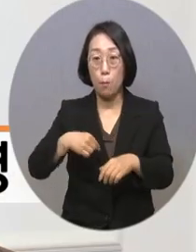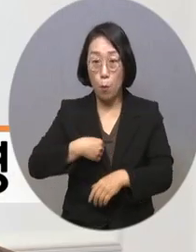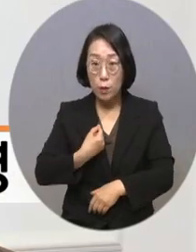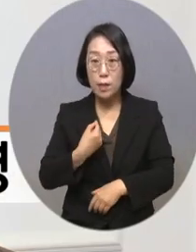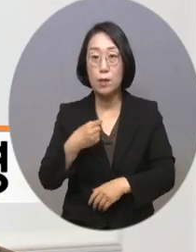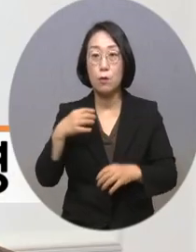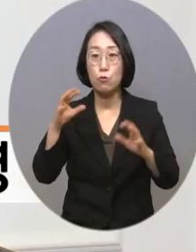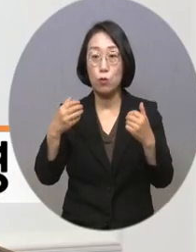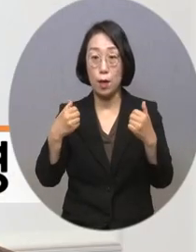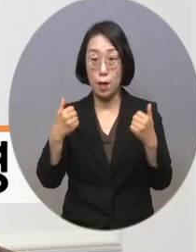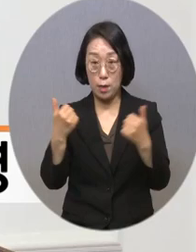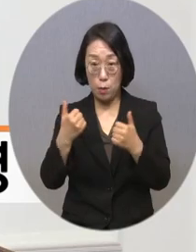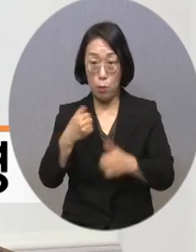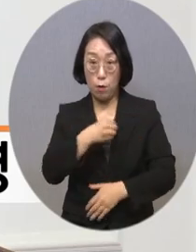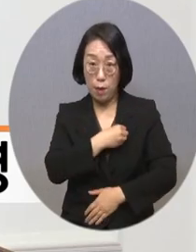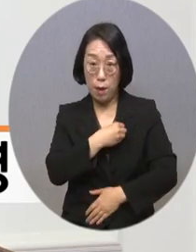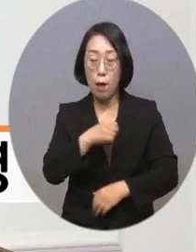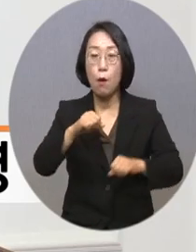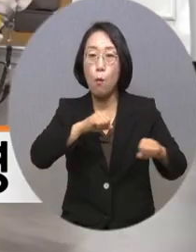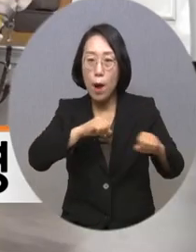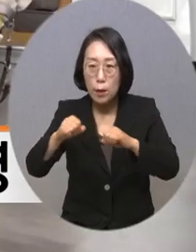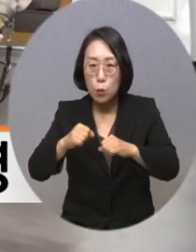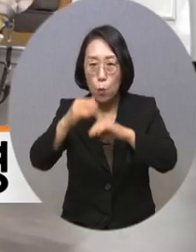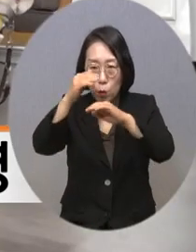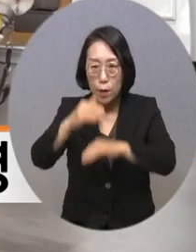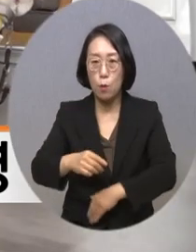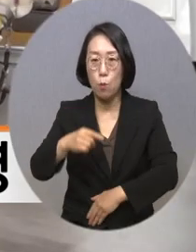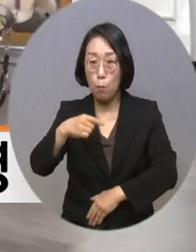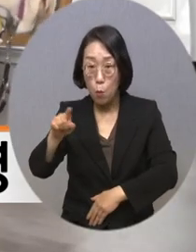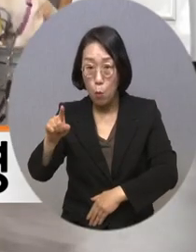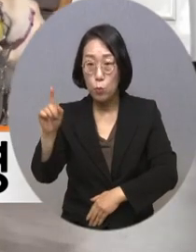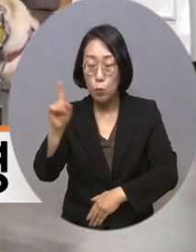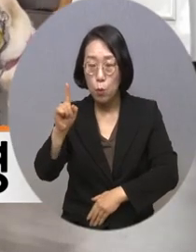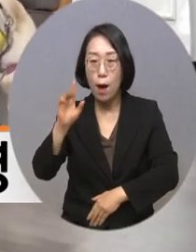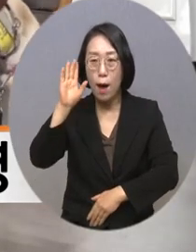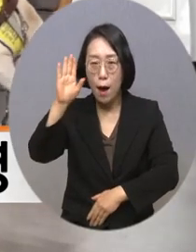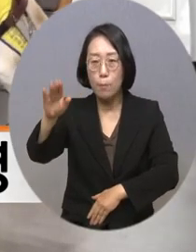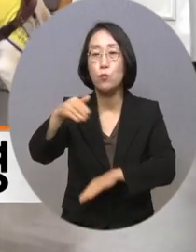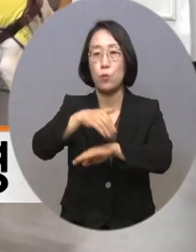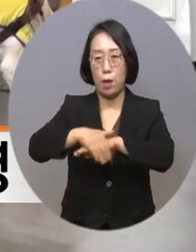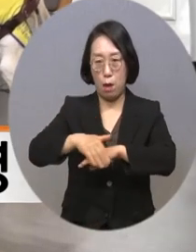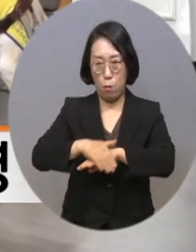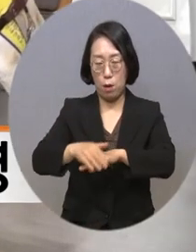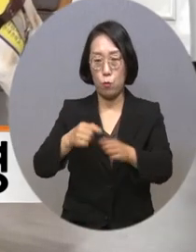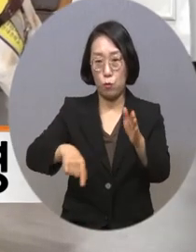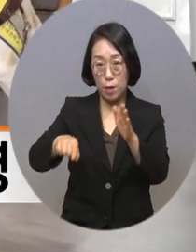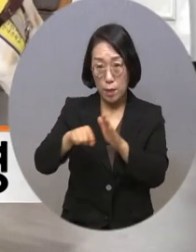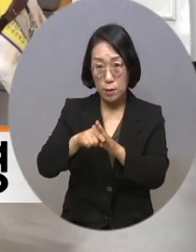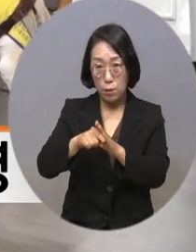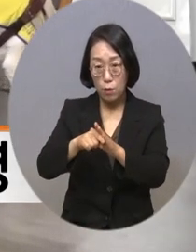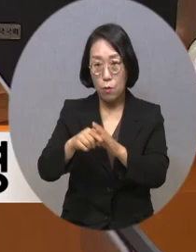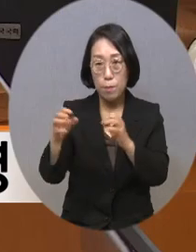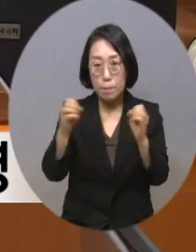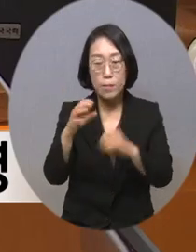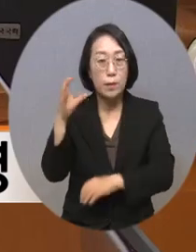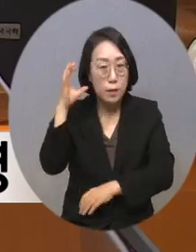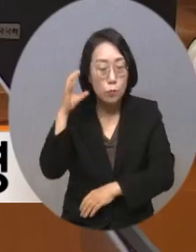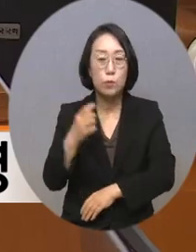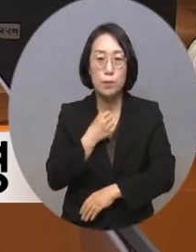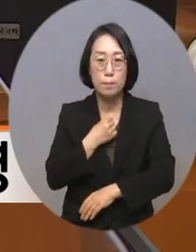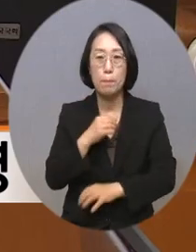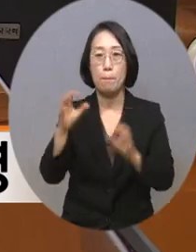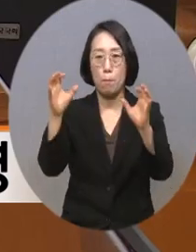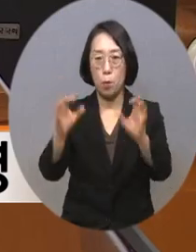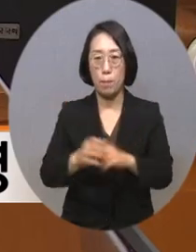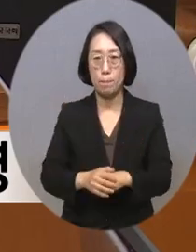국회의원의 의정 활동 내용을 살펴보고 향후 정책 방향에 대한 대담의 자리를 마련하고자 기획됐습니다.